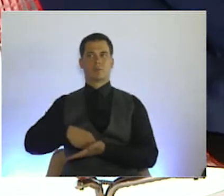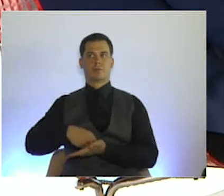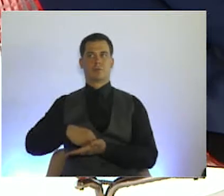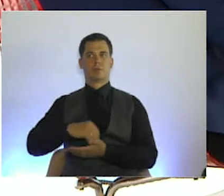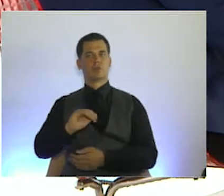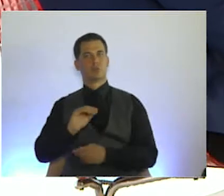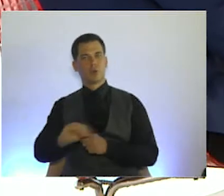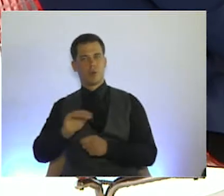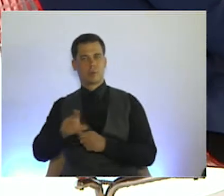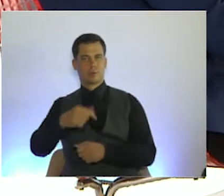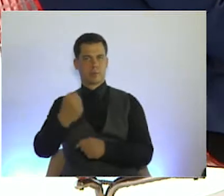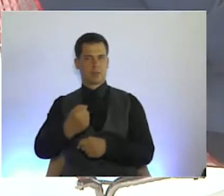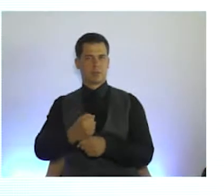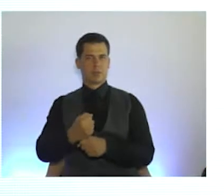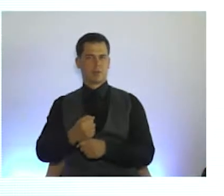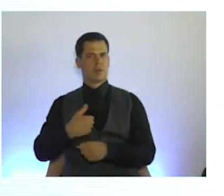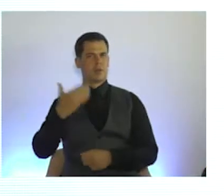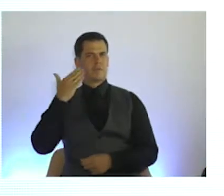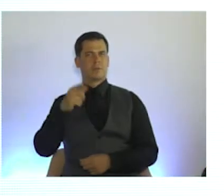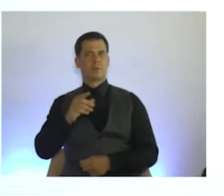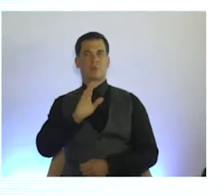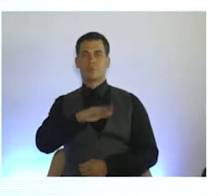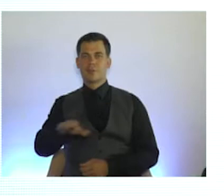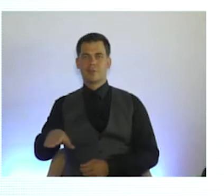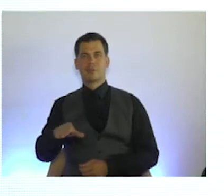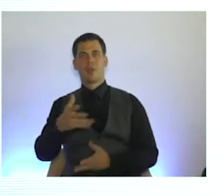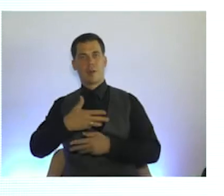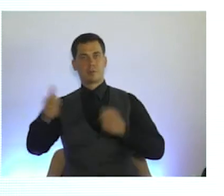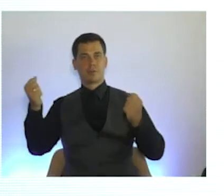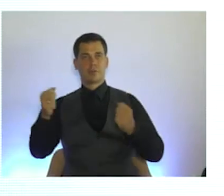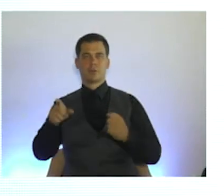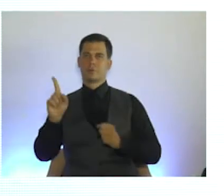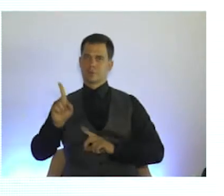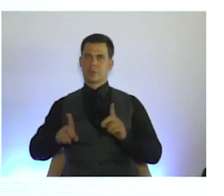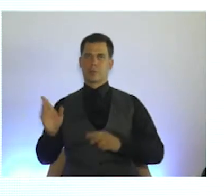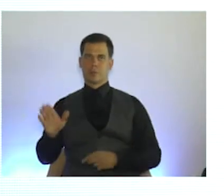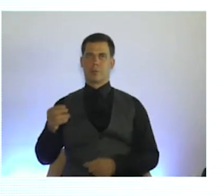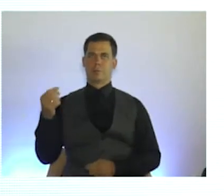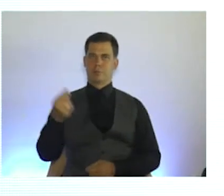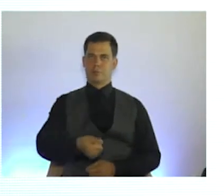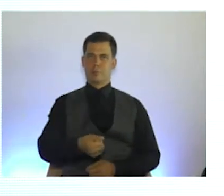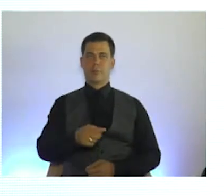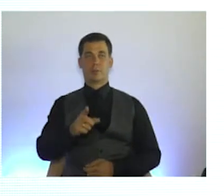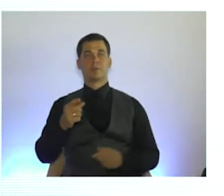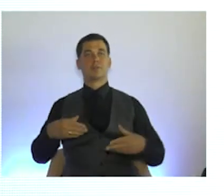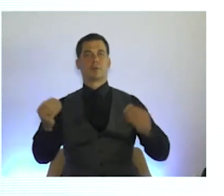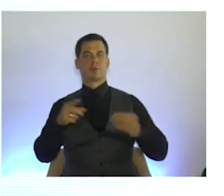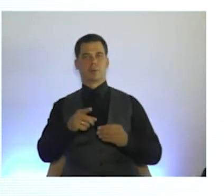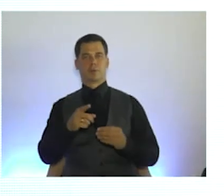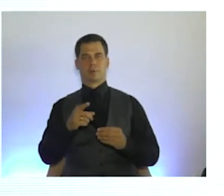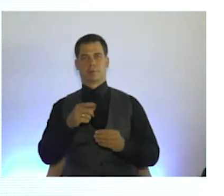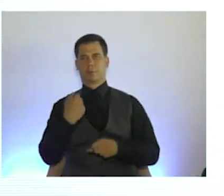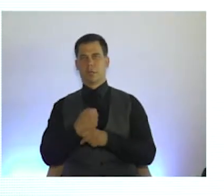wyszkolenia takiego pracownika? Bo wiem, że sami uczniowie, absolwenci otrzymują czasami pieniądze na start i to jest